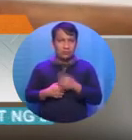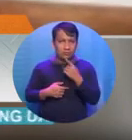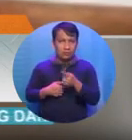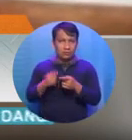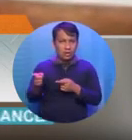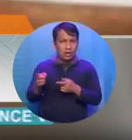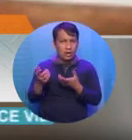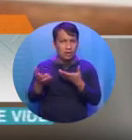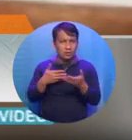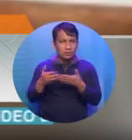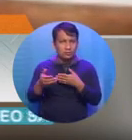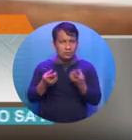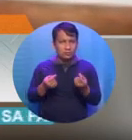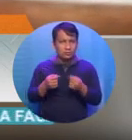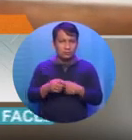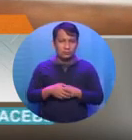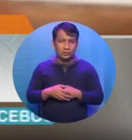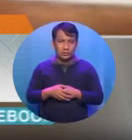busted.